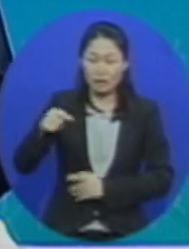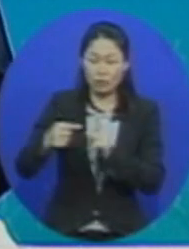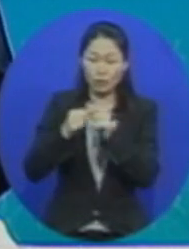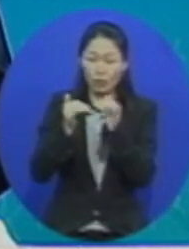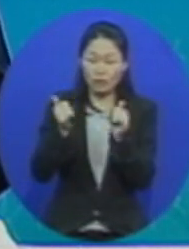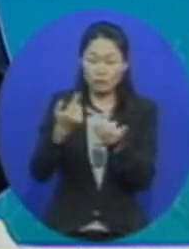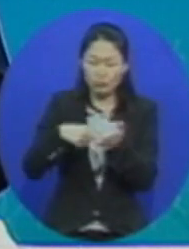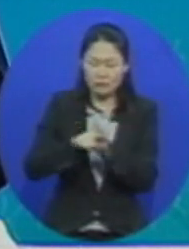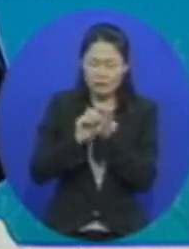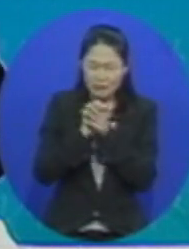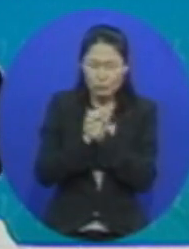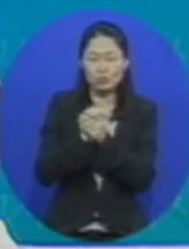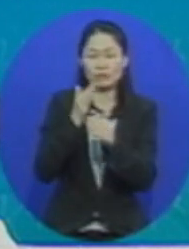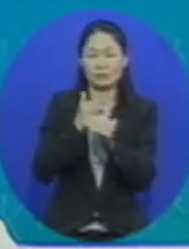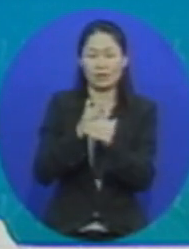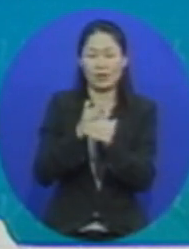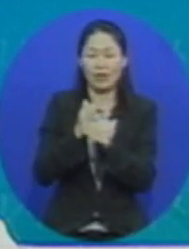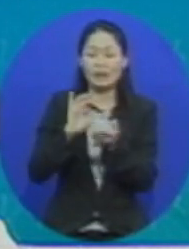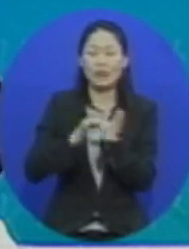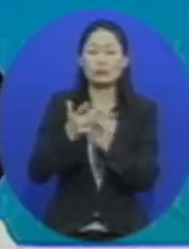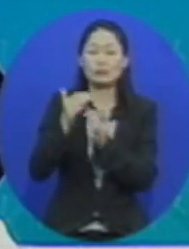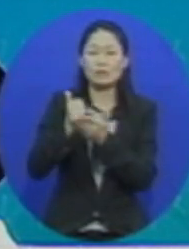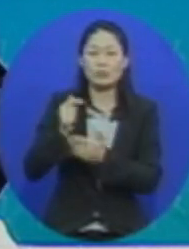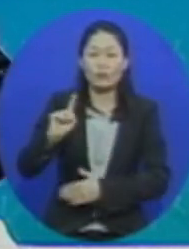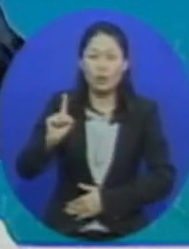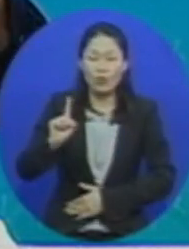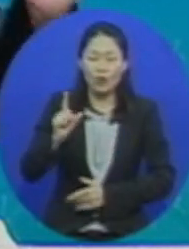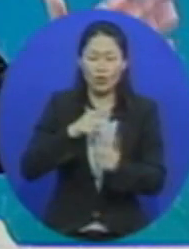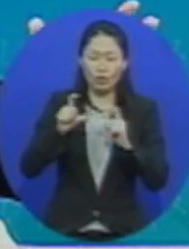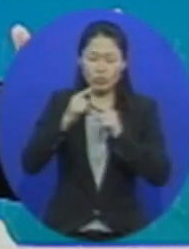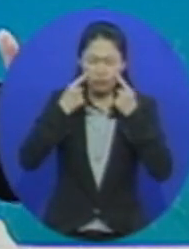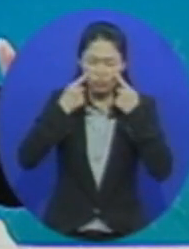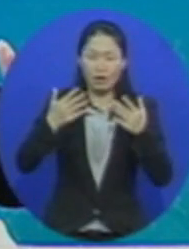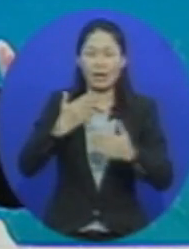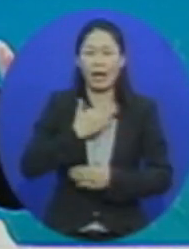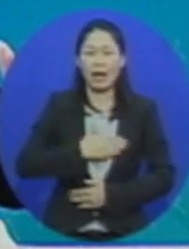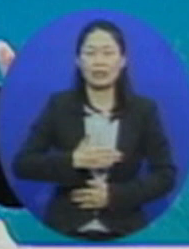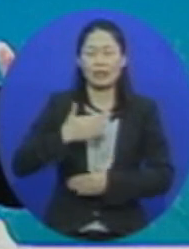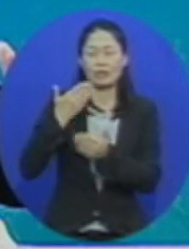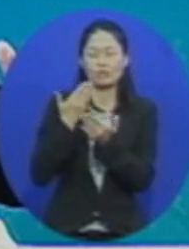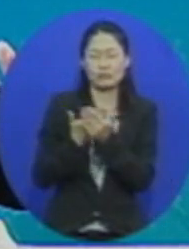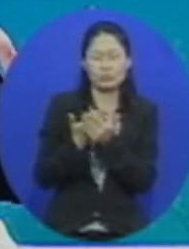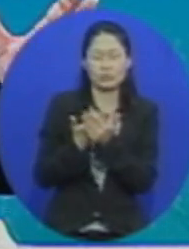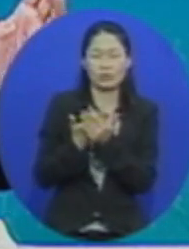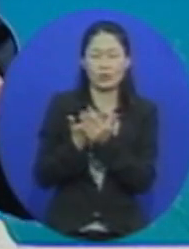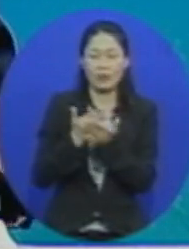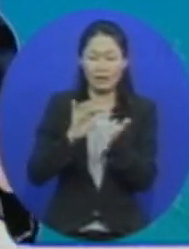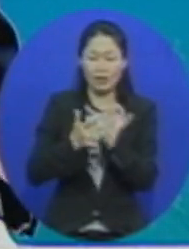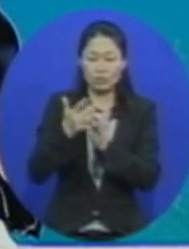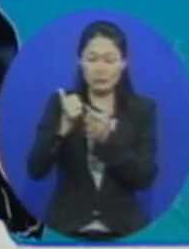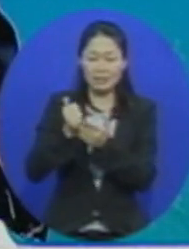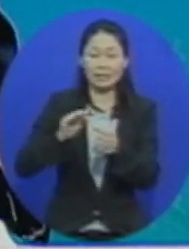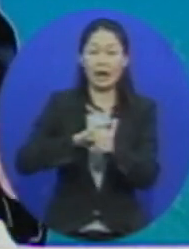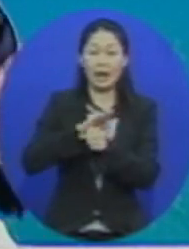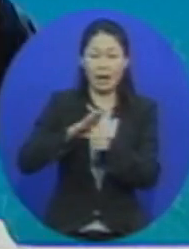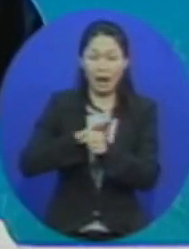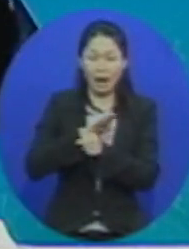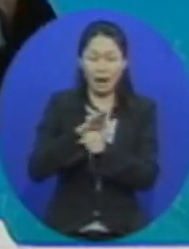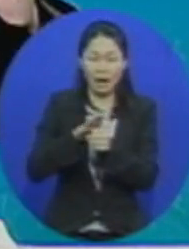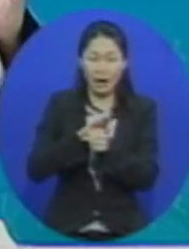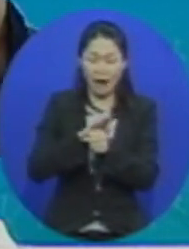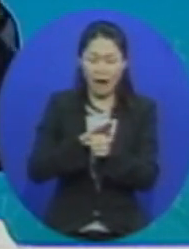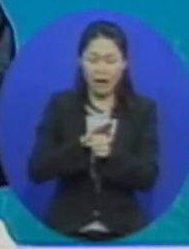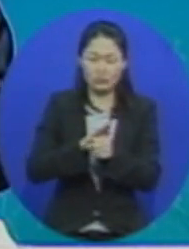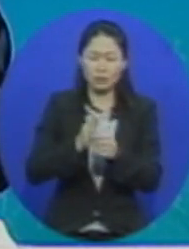위해 지기도 라는 겁니다 예수님을 더 분명하게 알게 해 주옵소서 예수님의 사랑을 그